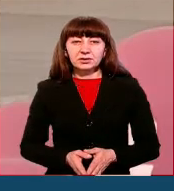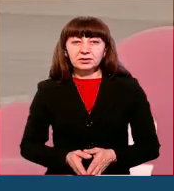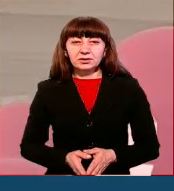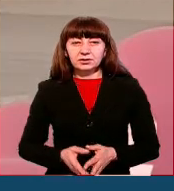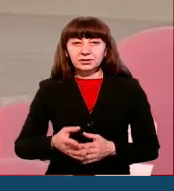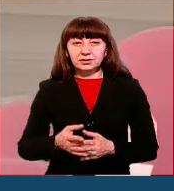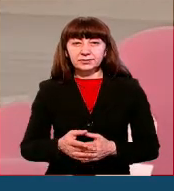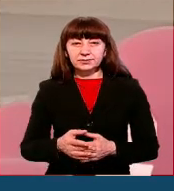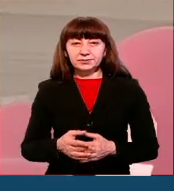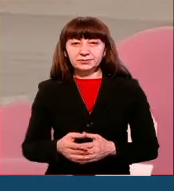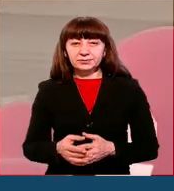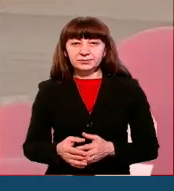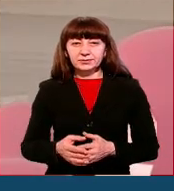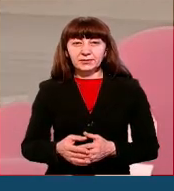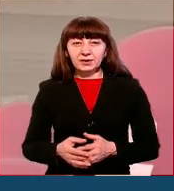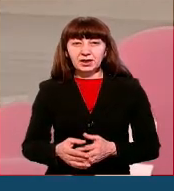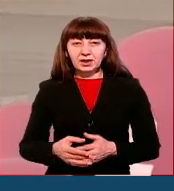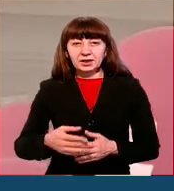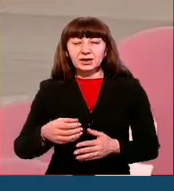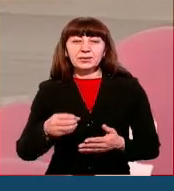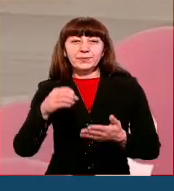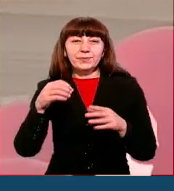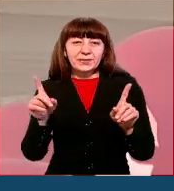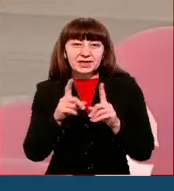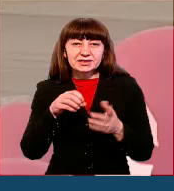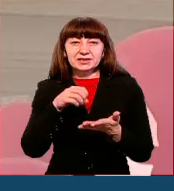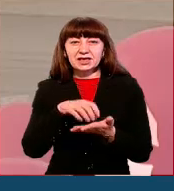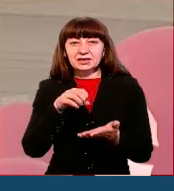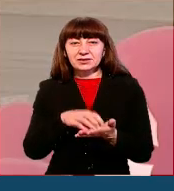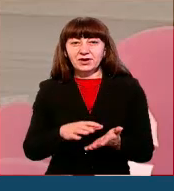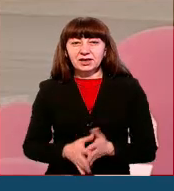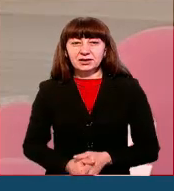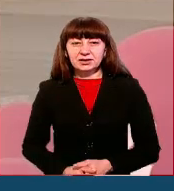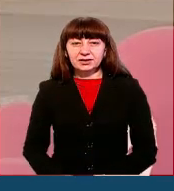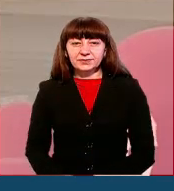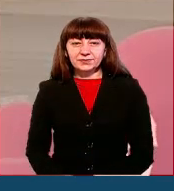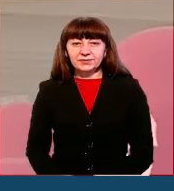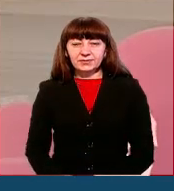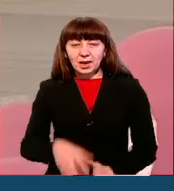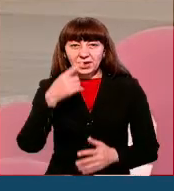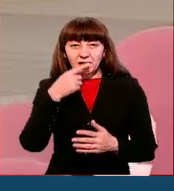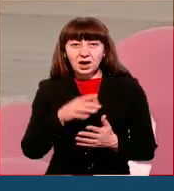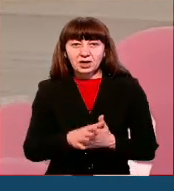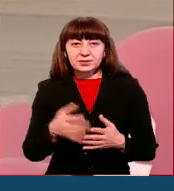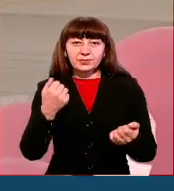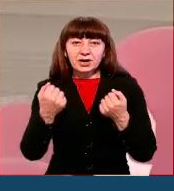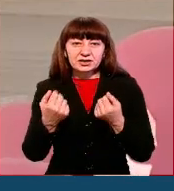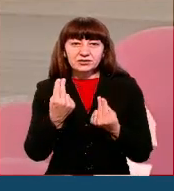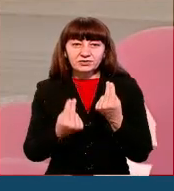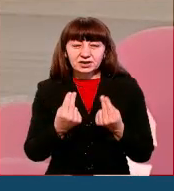культурные номера, да, наши песни, самобытность, также наши